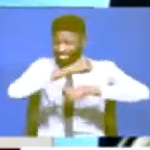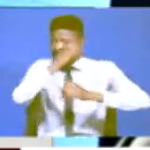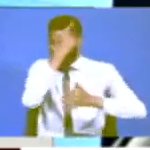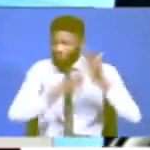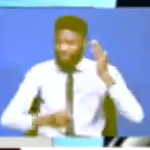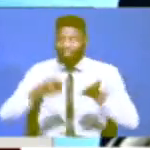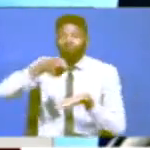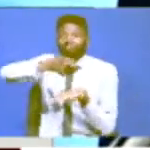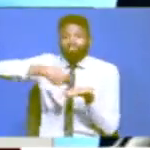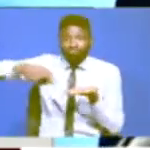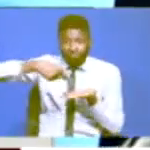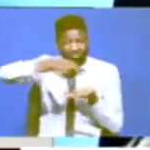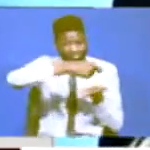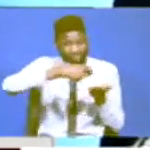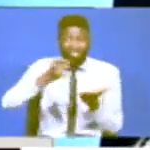signatures